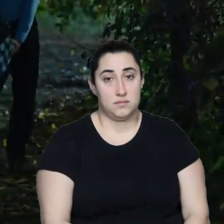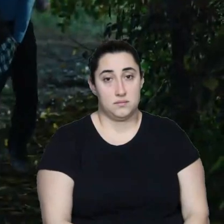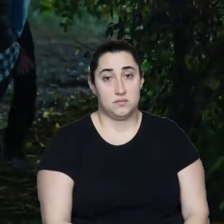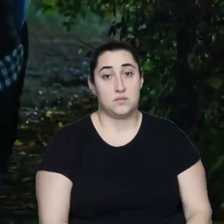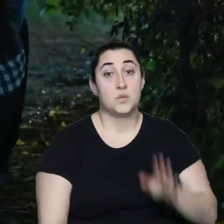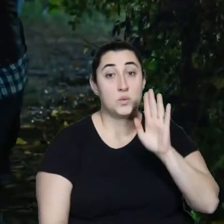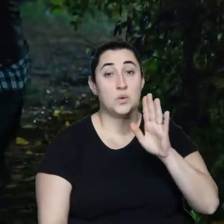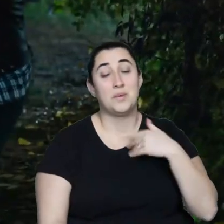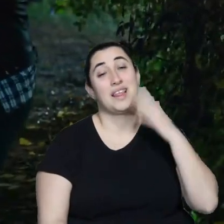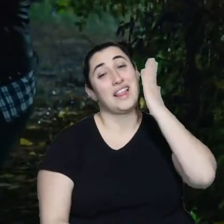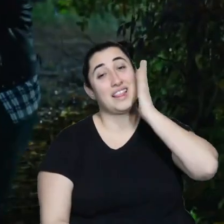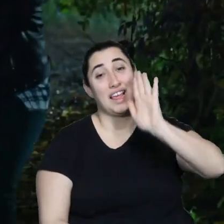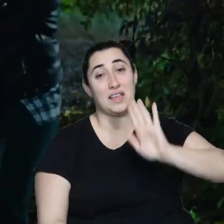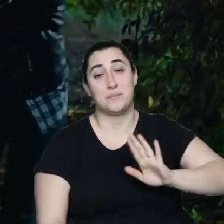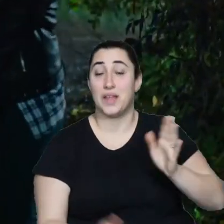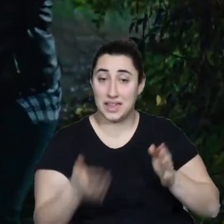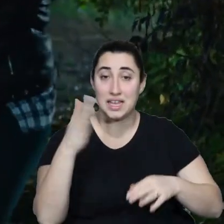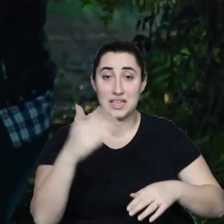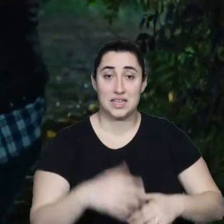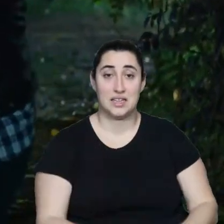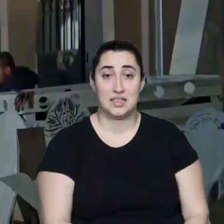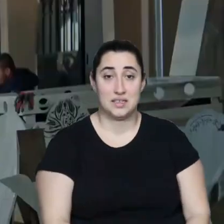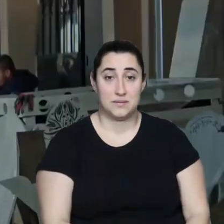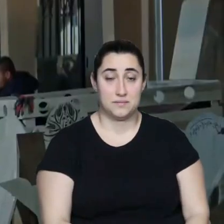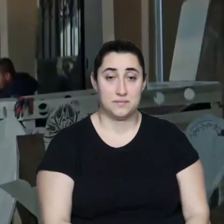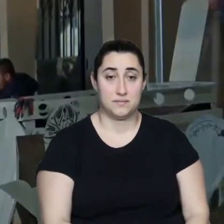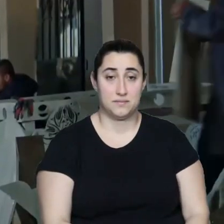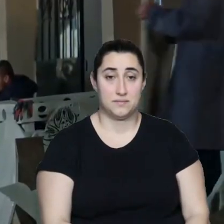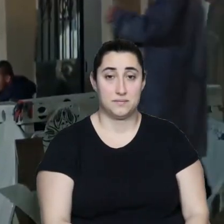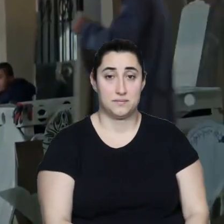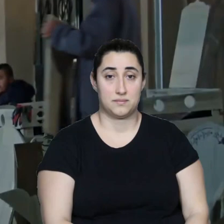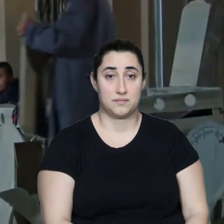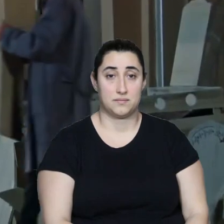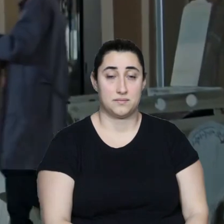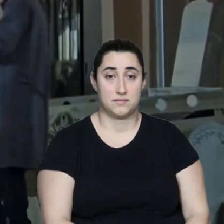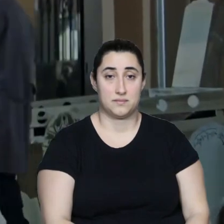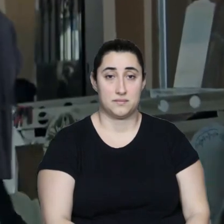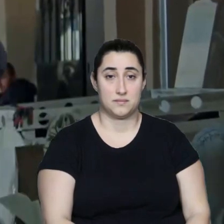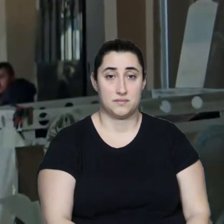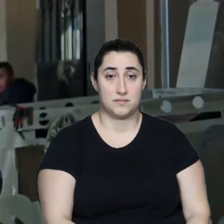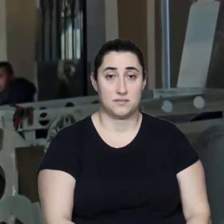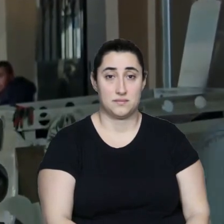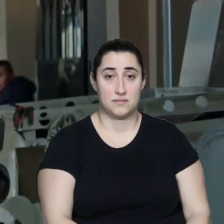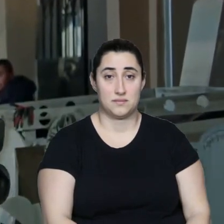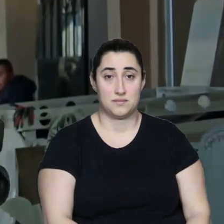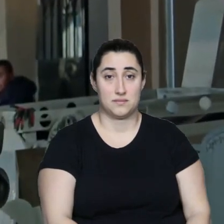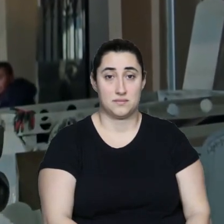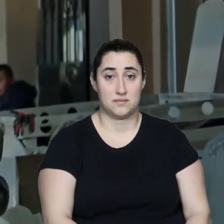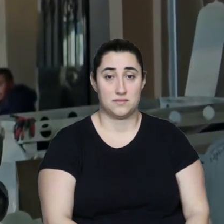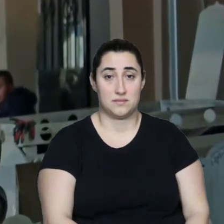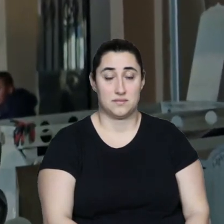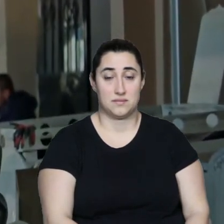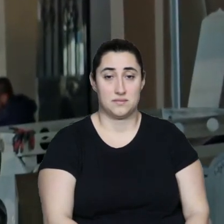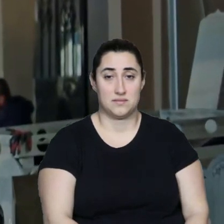Durun, yatayım azıcık. Yat Ayşe, yat. Santral arkasına kasa takılı motoruyla mezar taşları yapan bir